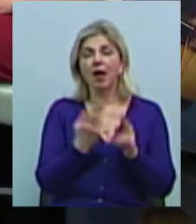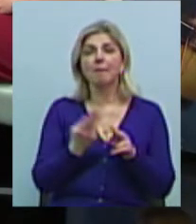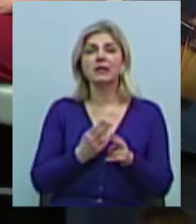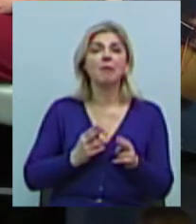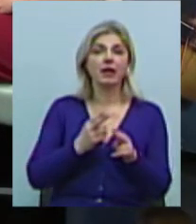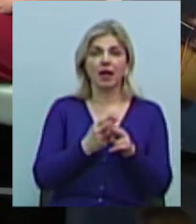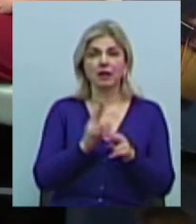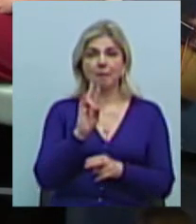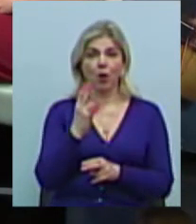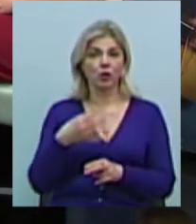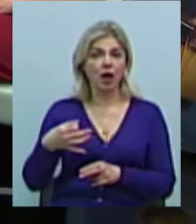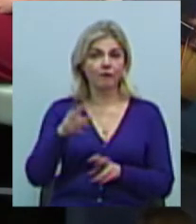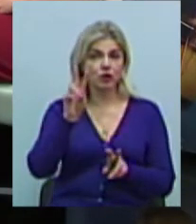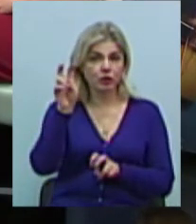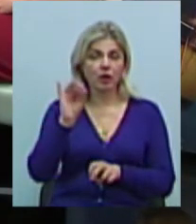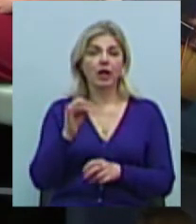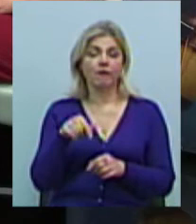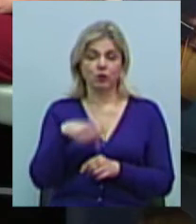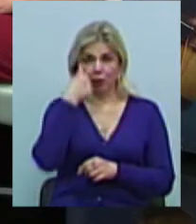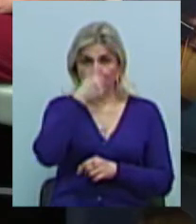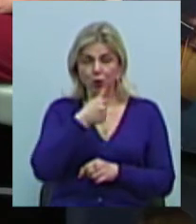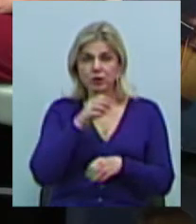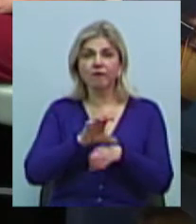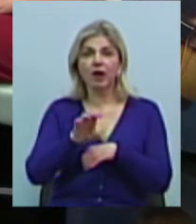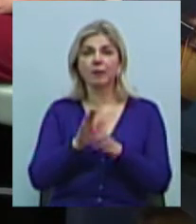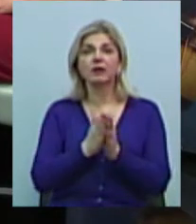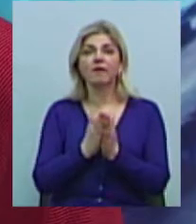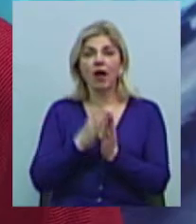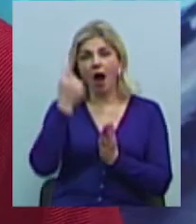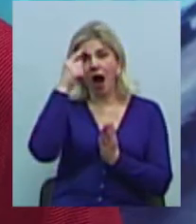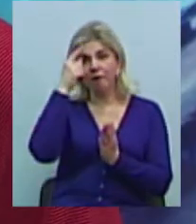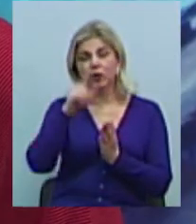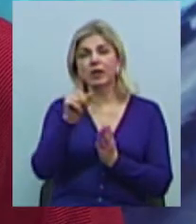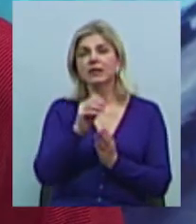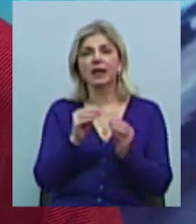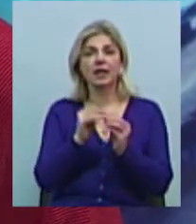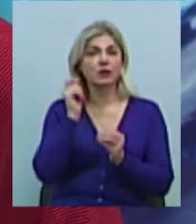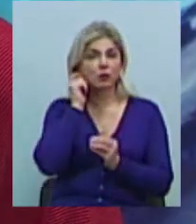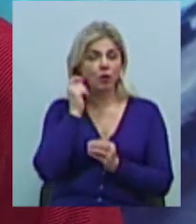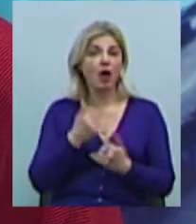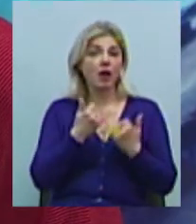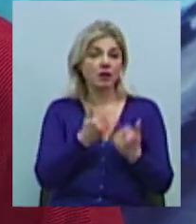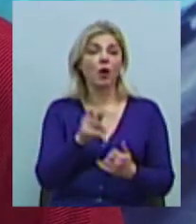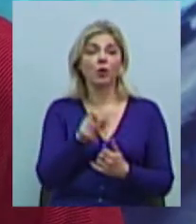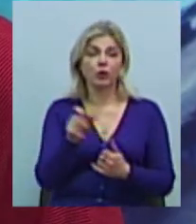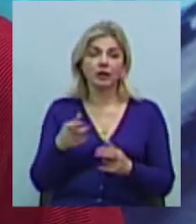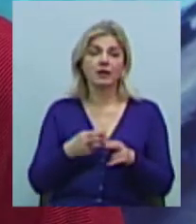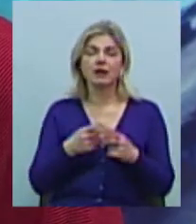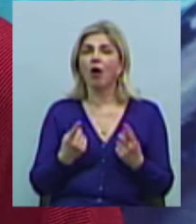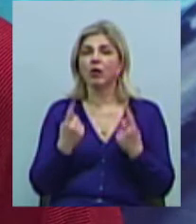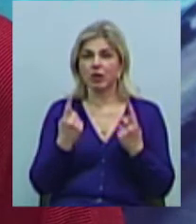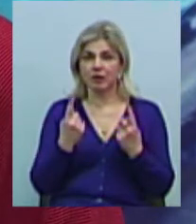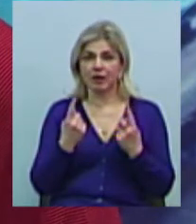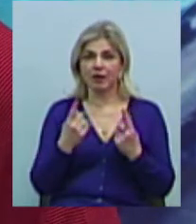І в цьому році ми випустили збірку авторів за всі 10 років. Для людей це, ну, колосальне